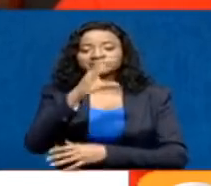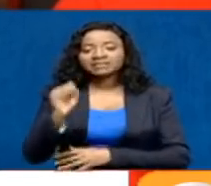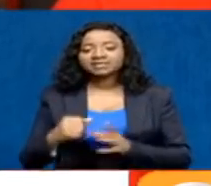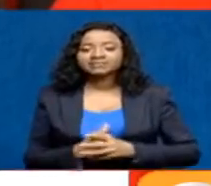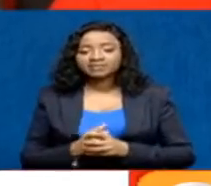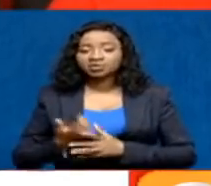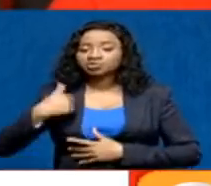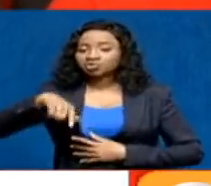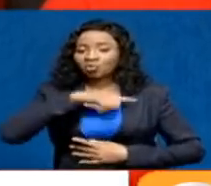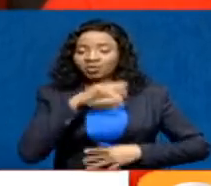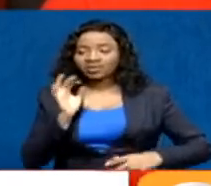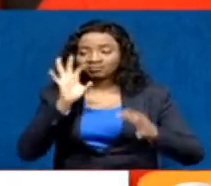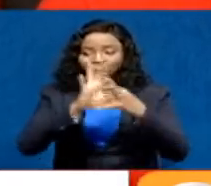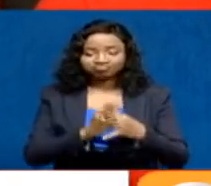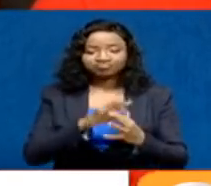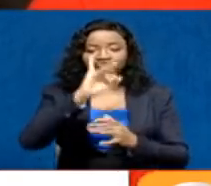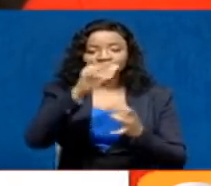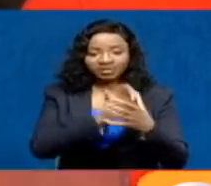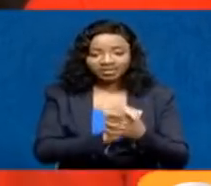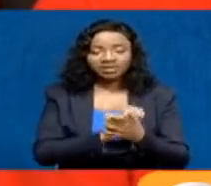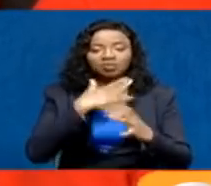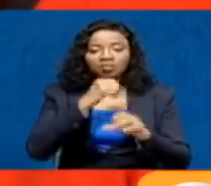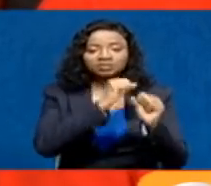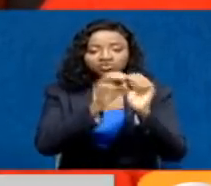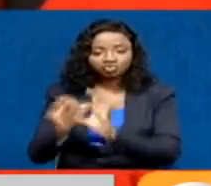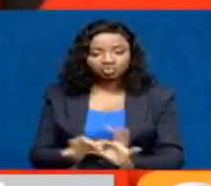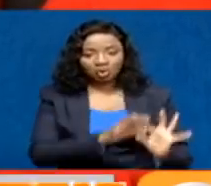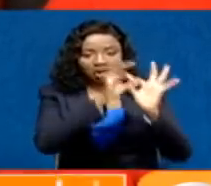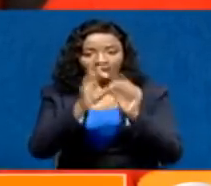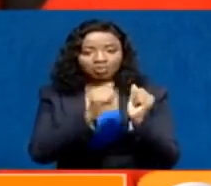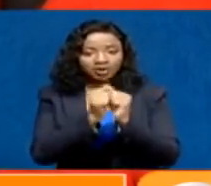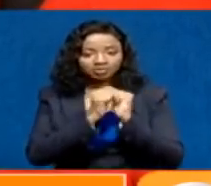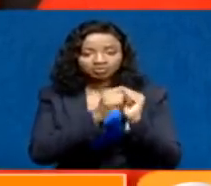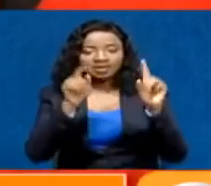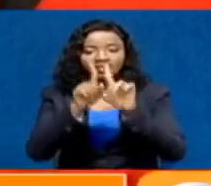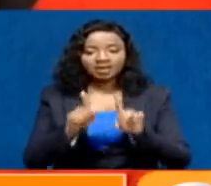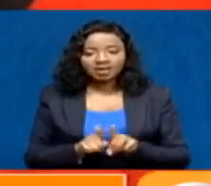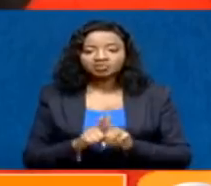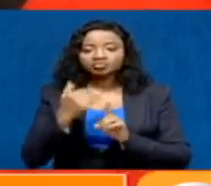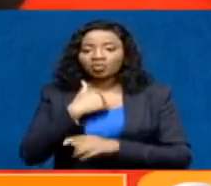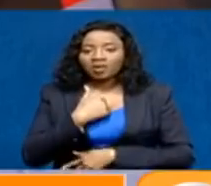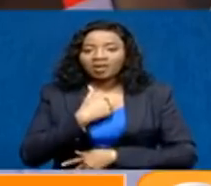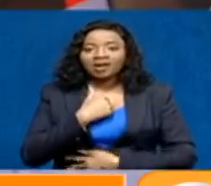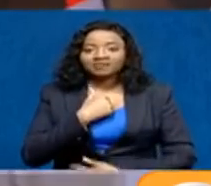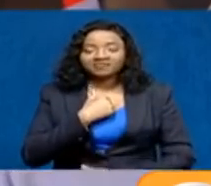To collaborate with Jubilee Party and also to have His